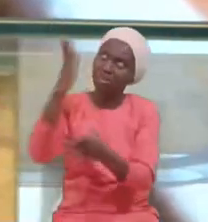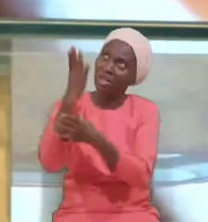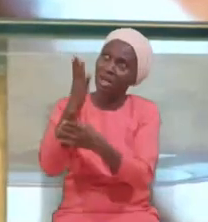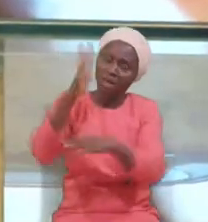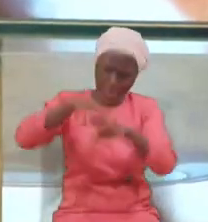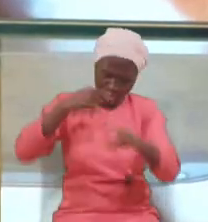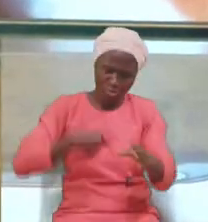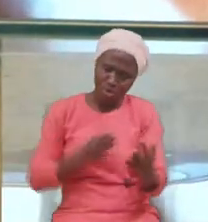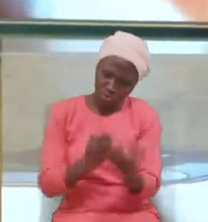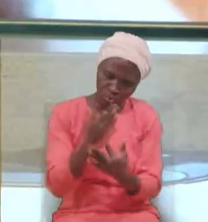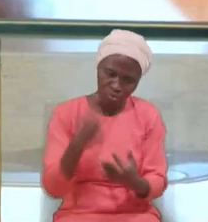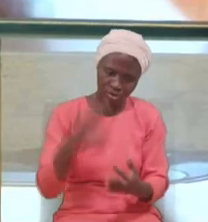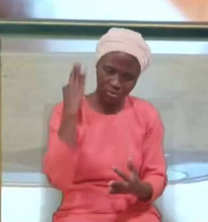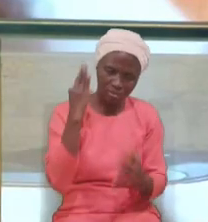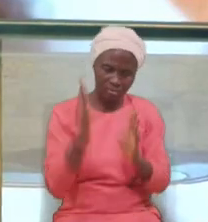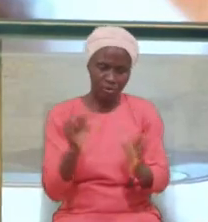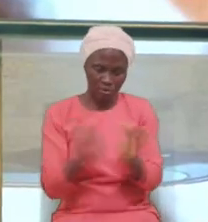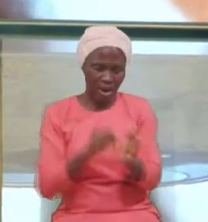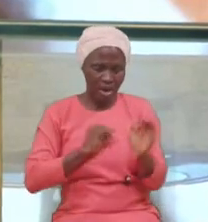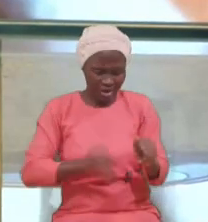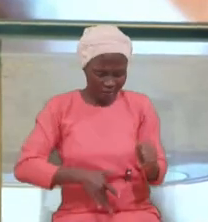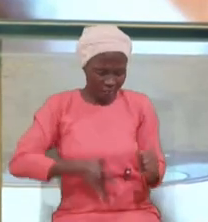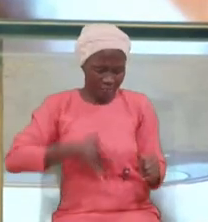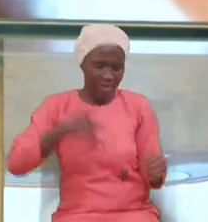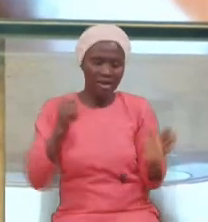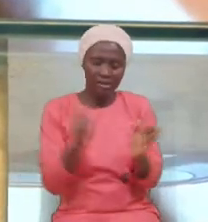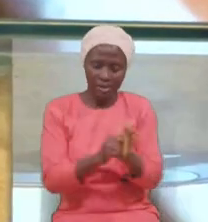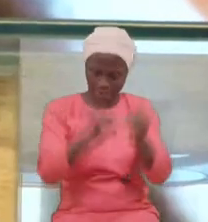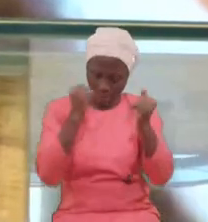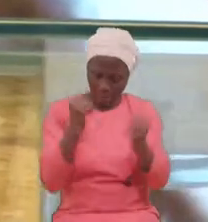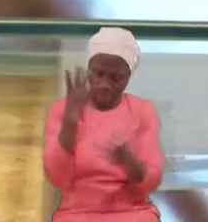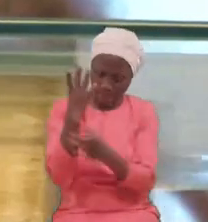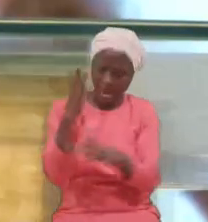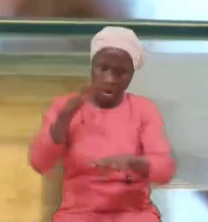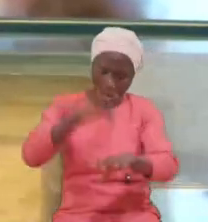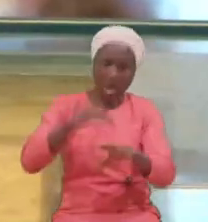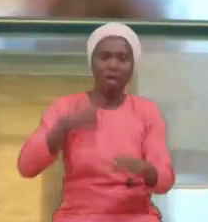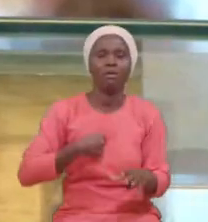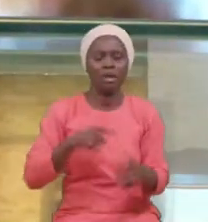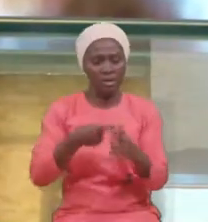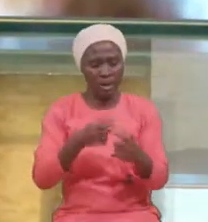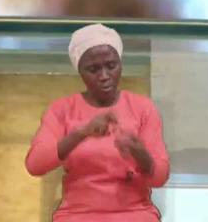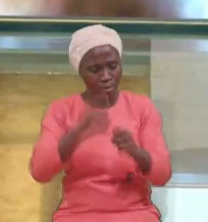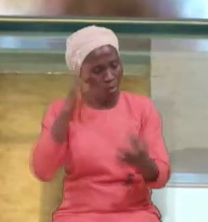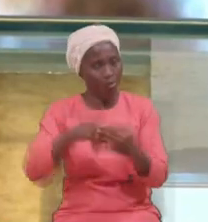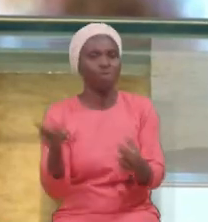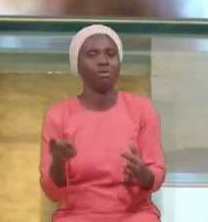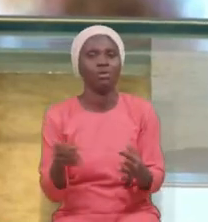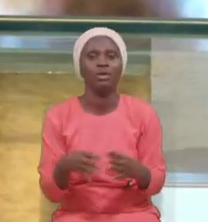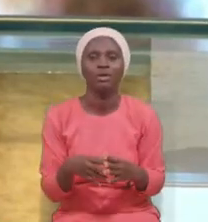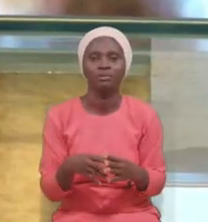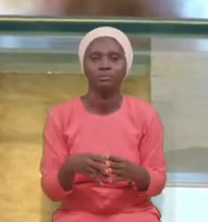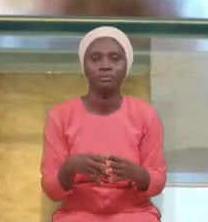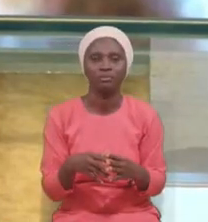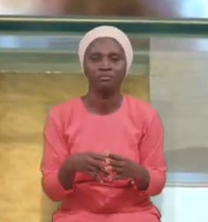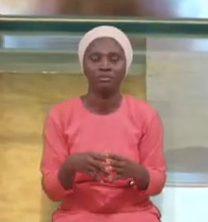que je sente cette force de la main qui m'est imposée et puis le problème va